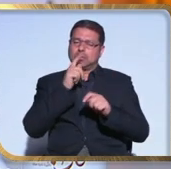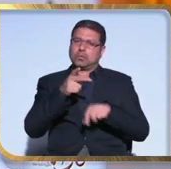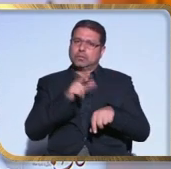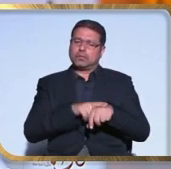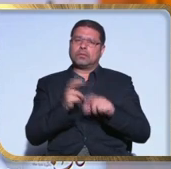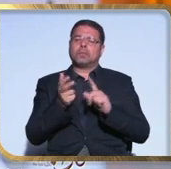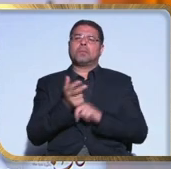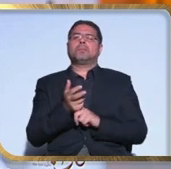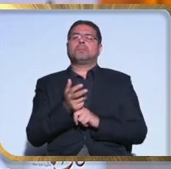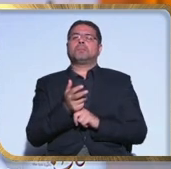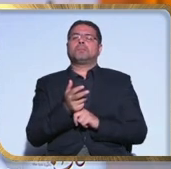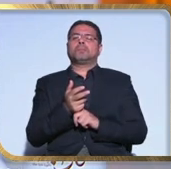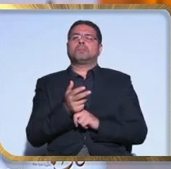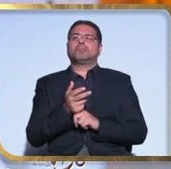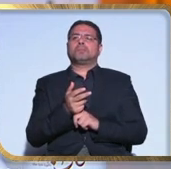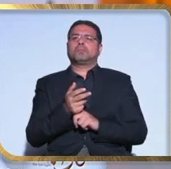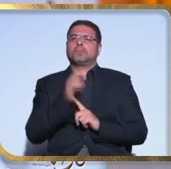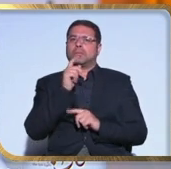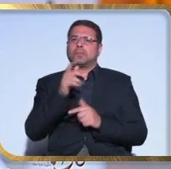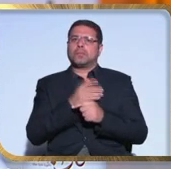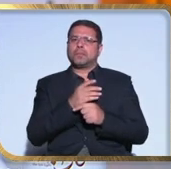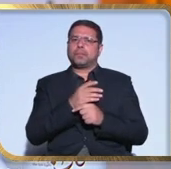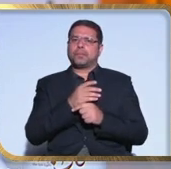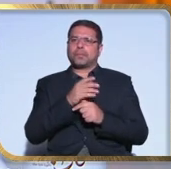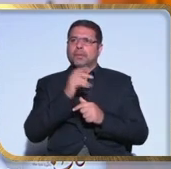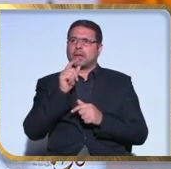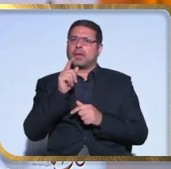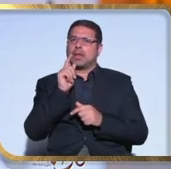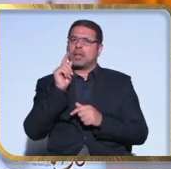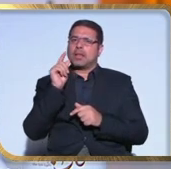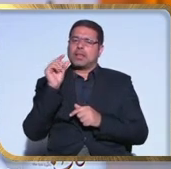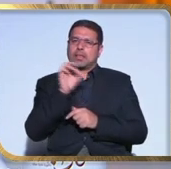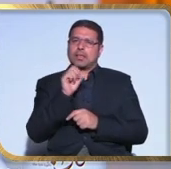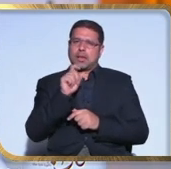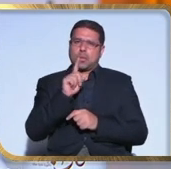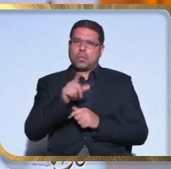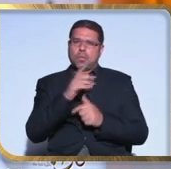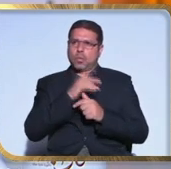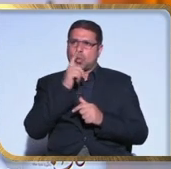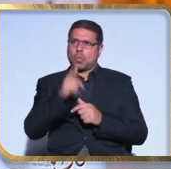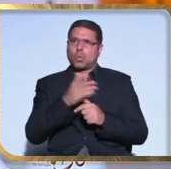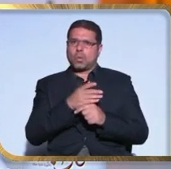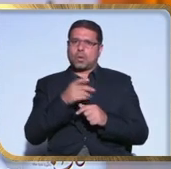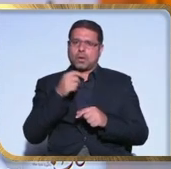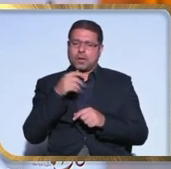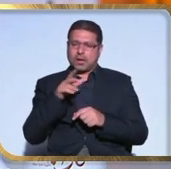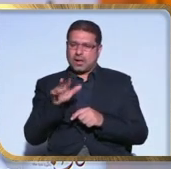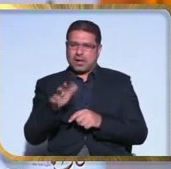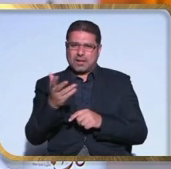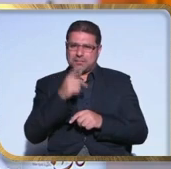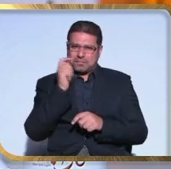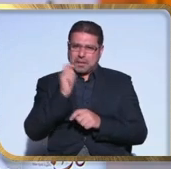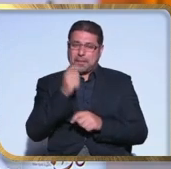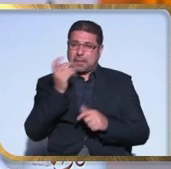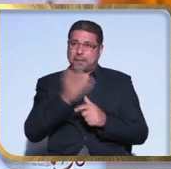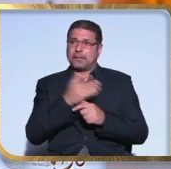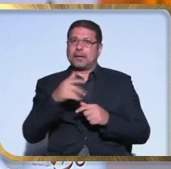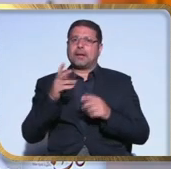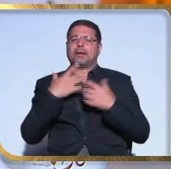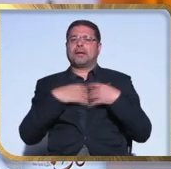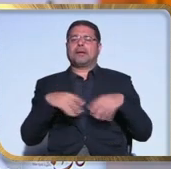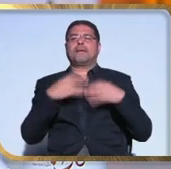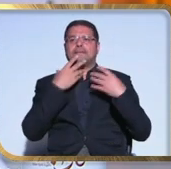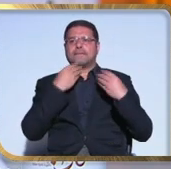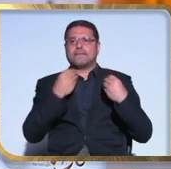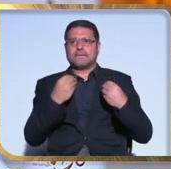كمان في موضوع الدواب التي لا جناح على من قتلهن كما روت في الزينه في